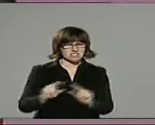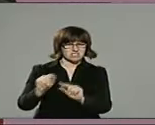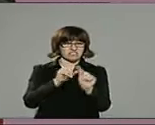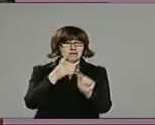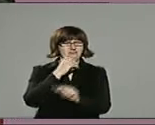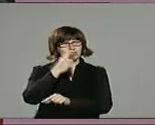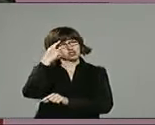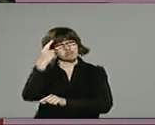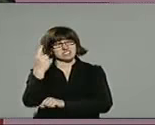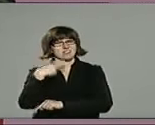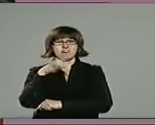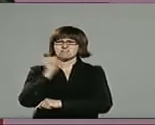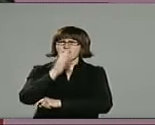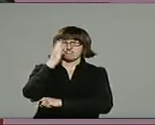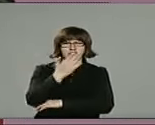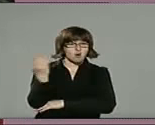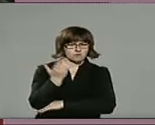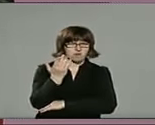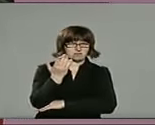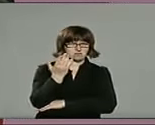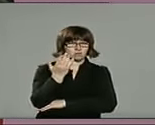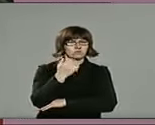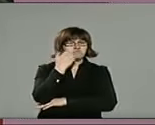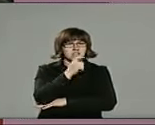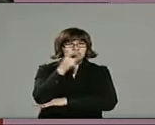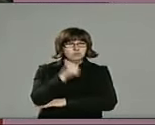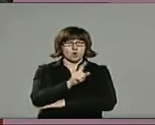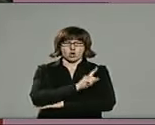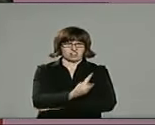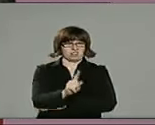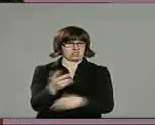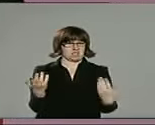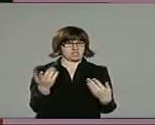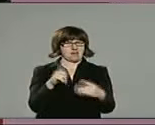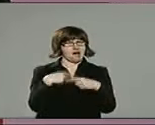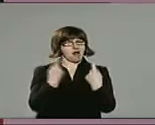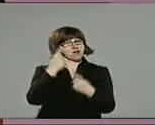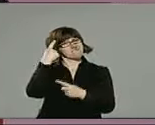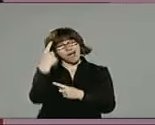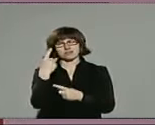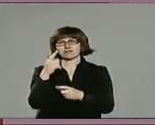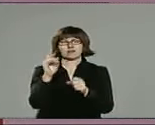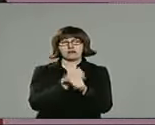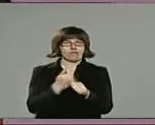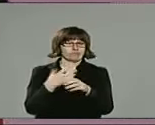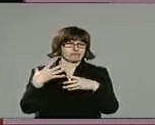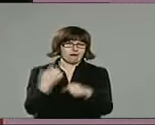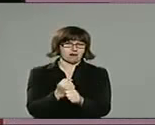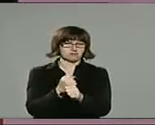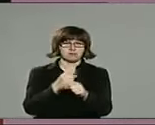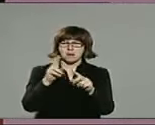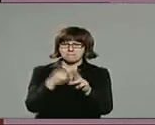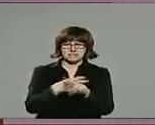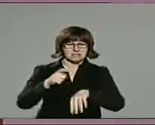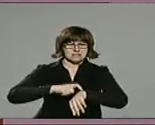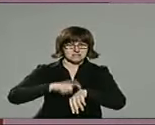wollen wissen, worauf wir uns verlassen können. Und versprecht uns nichts, von dem alle wissen, dass es nicht in die Zeit